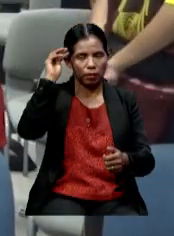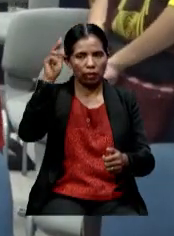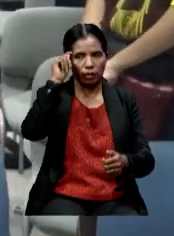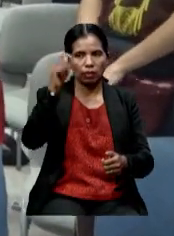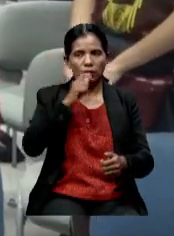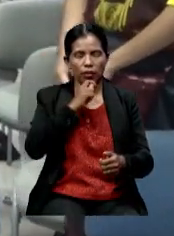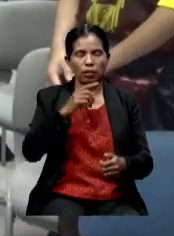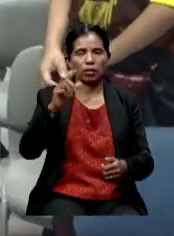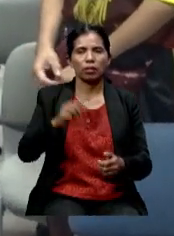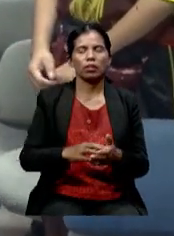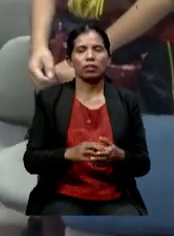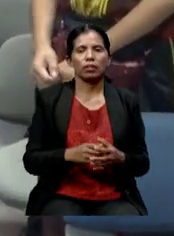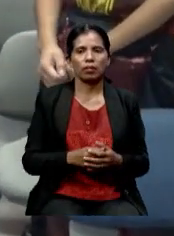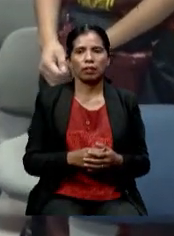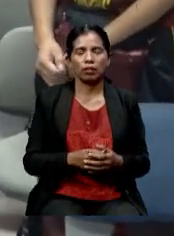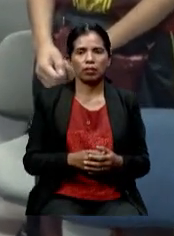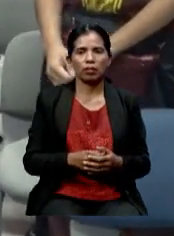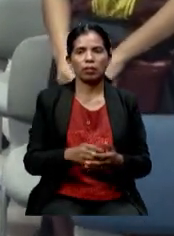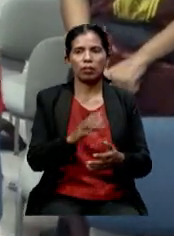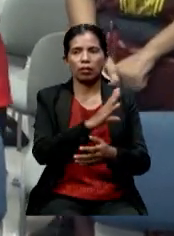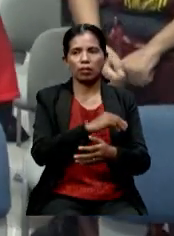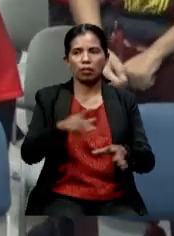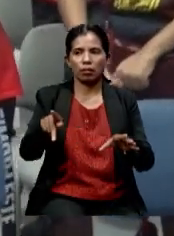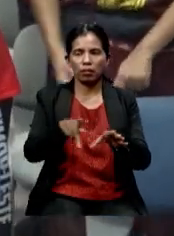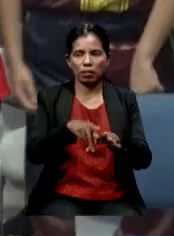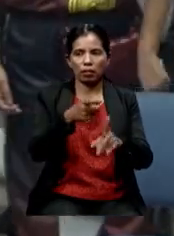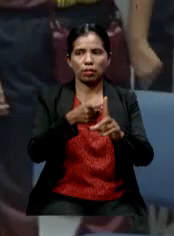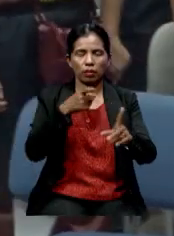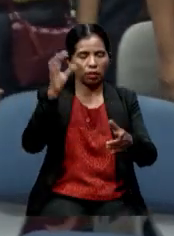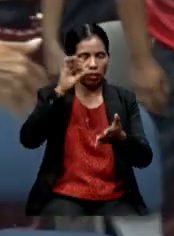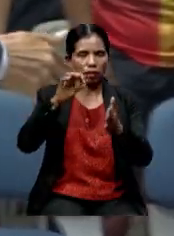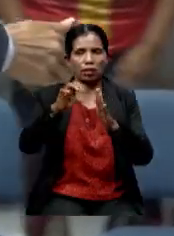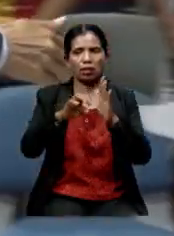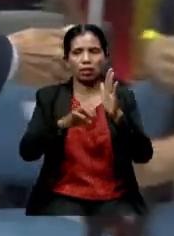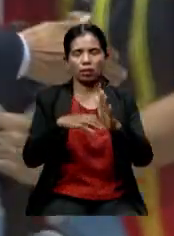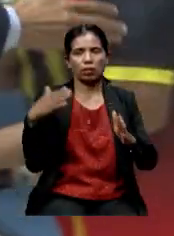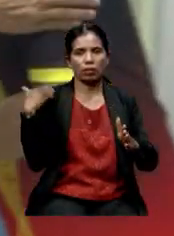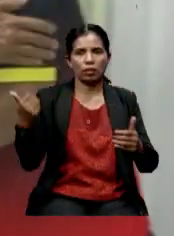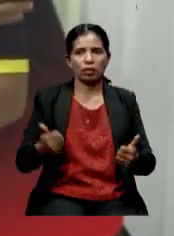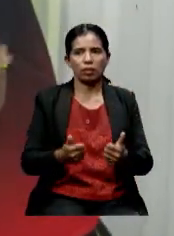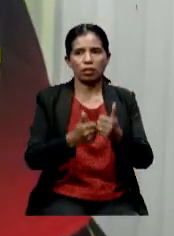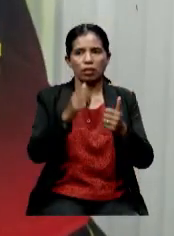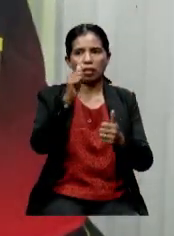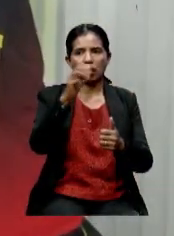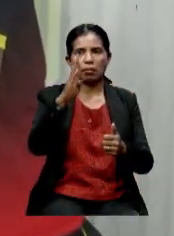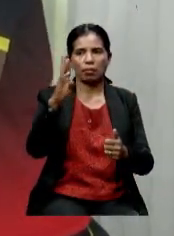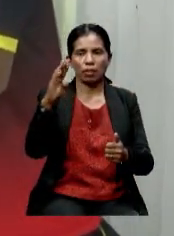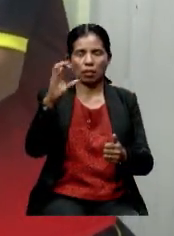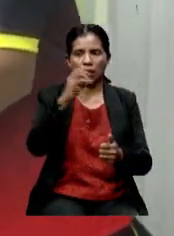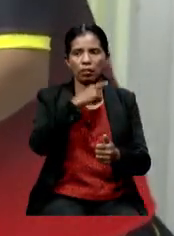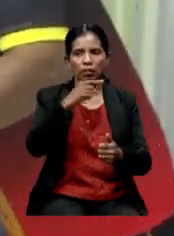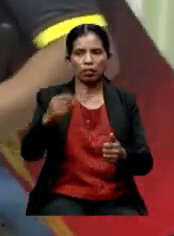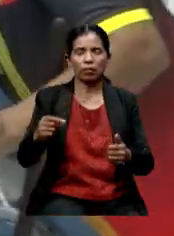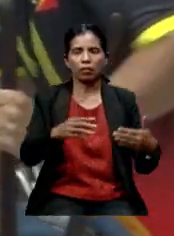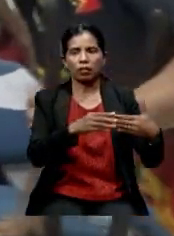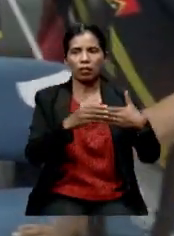ia palasio governo dili. Sermonia despedidane partisipa direita husi sekretario estado Juventude de Sportu Abraham Saldanha Noxiku nomos